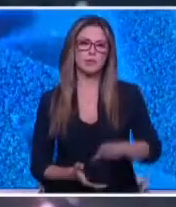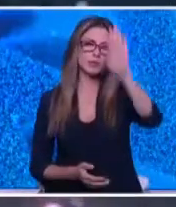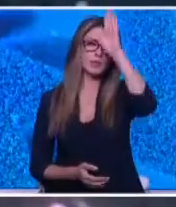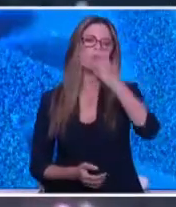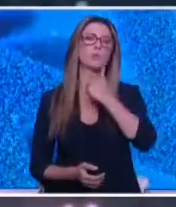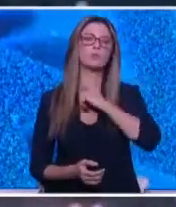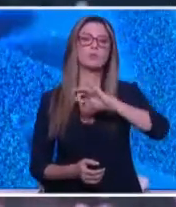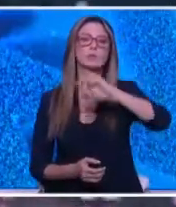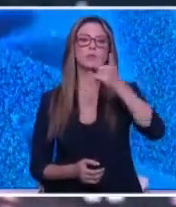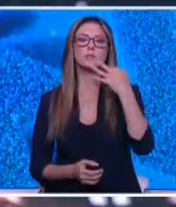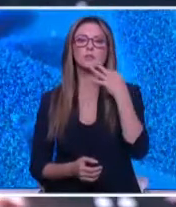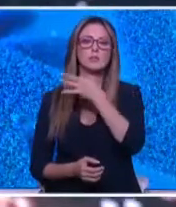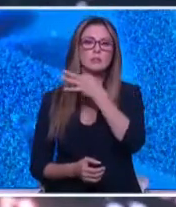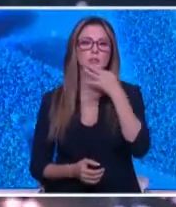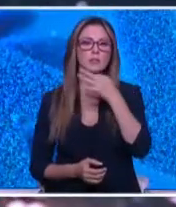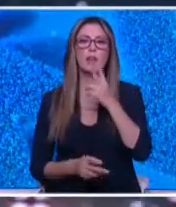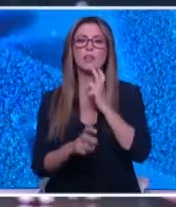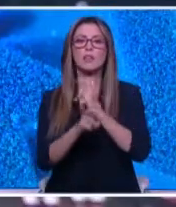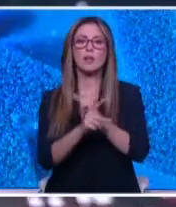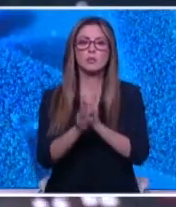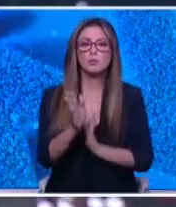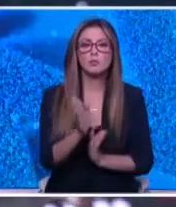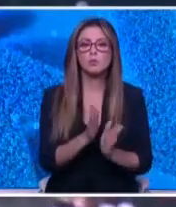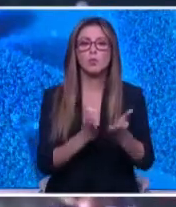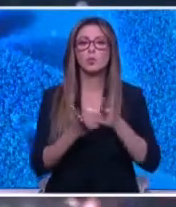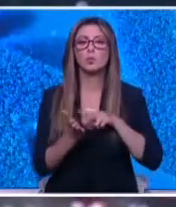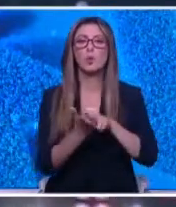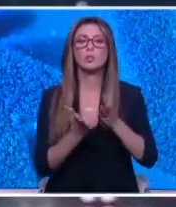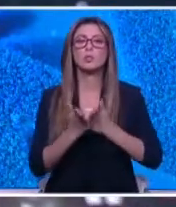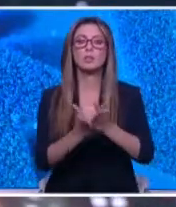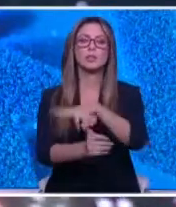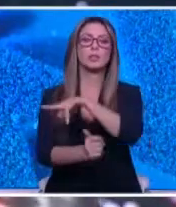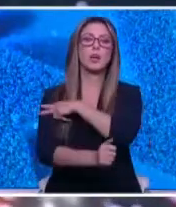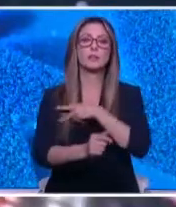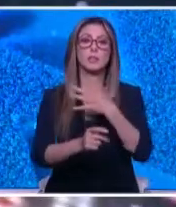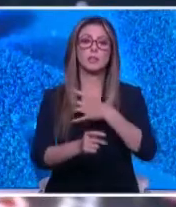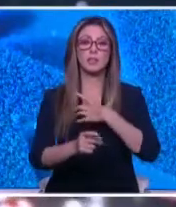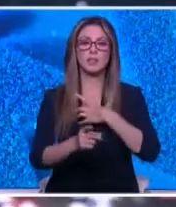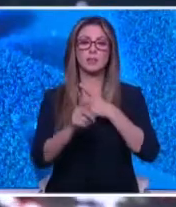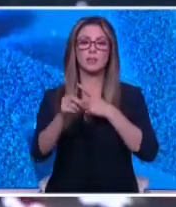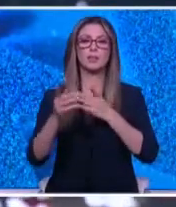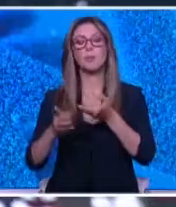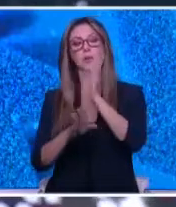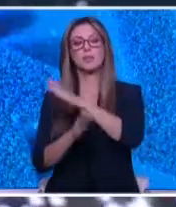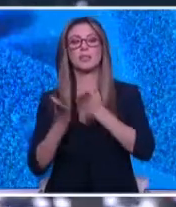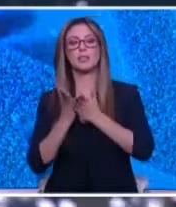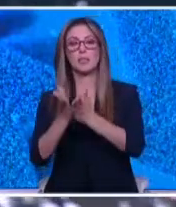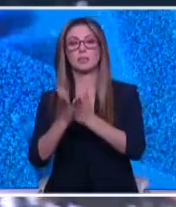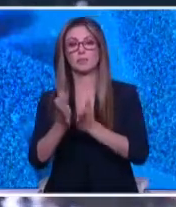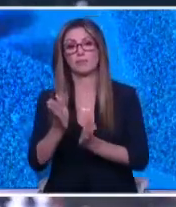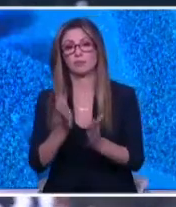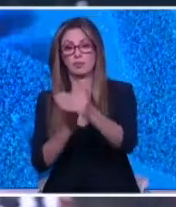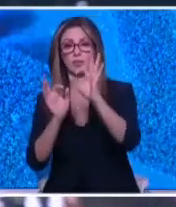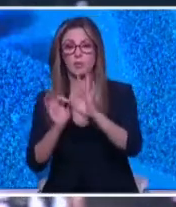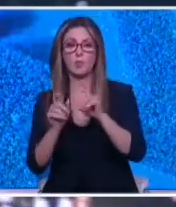İstanbul Boğazı'nda faciaya ramak kaldı. Tehlikeli bir şekilde yolcu teknesi kullanan kaptan dümenini bir yatın önüne kırdı. Yat kaptanı son anda